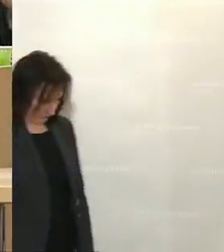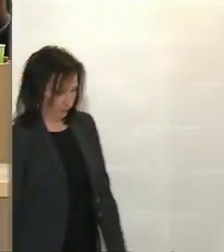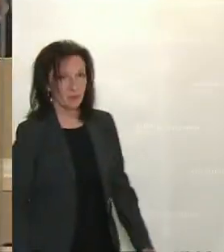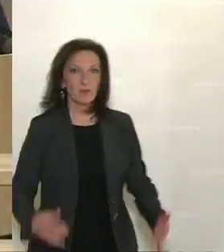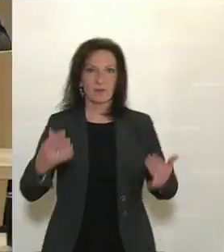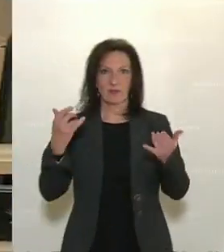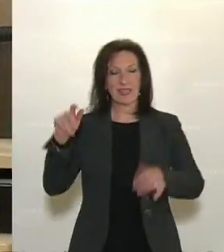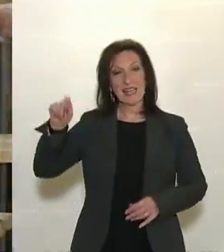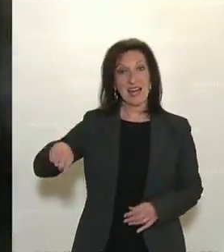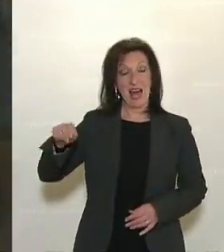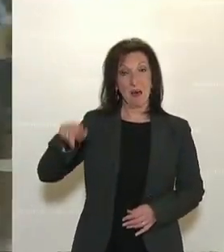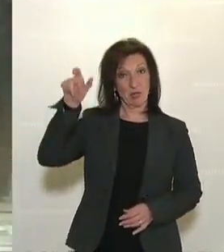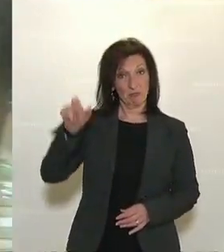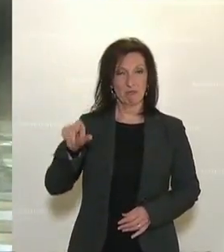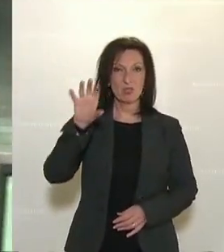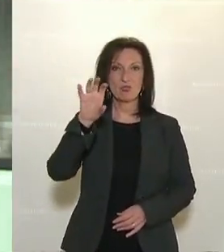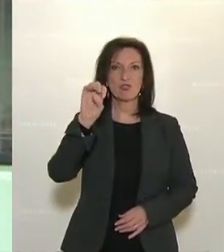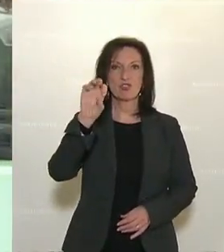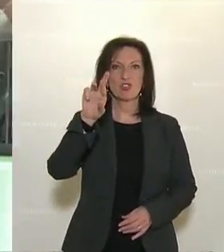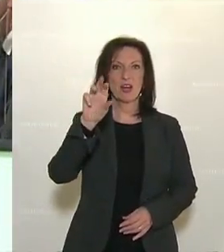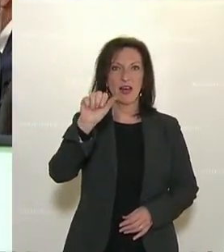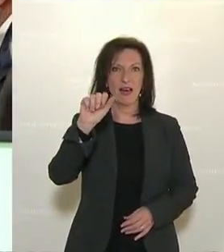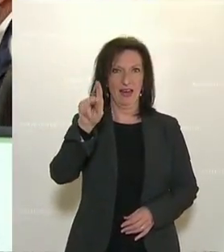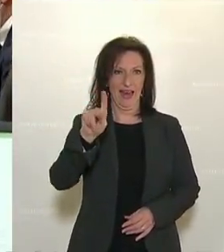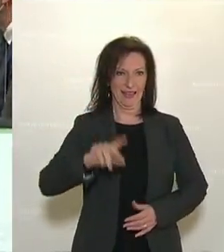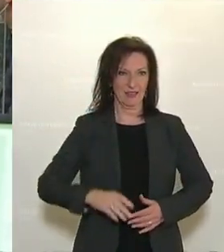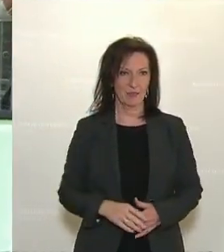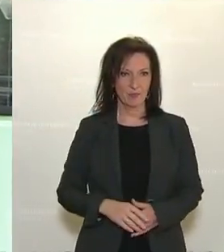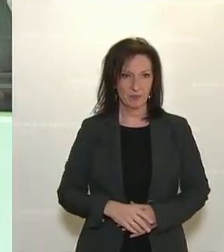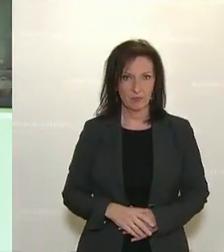kritisiert die Weigerung der FPÖ, an einer, wie sie sagt, konstruktiven Bewältigung der Krise mitzutun.